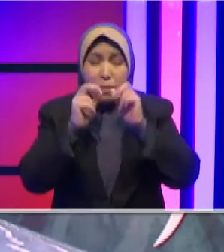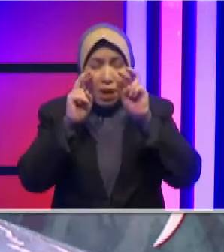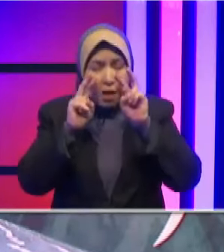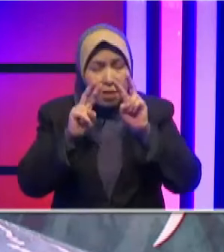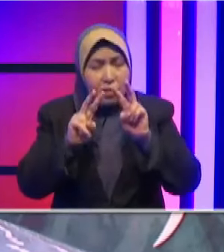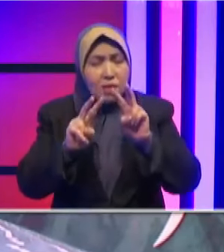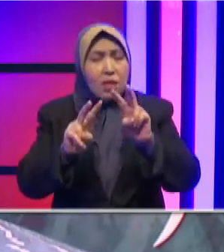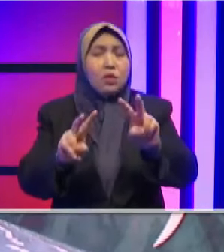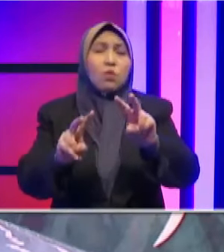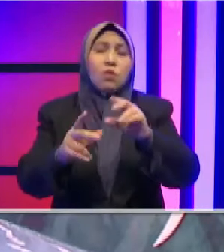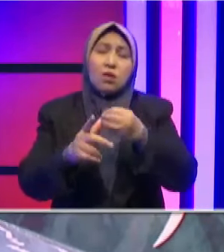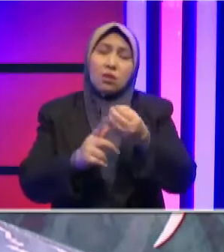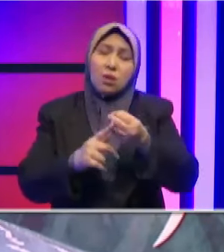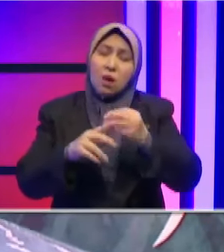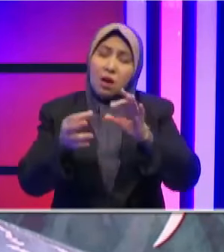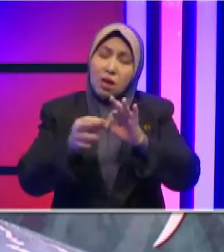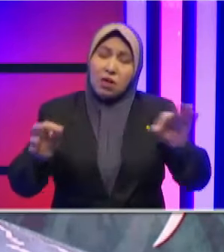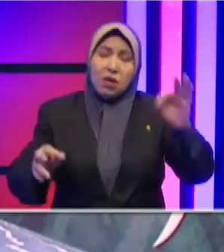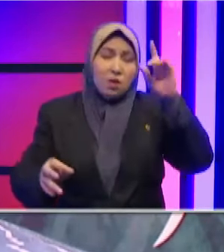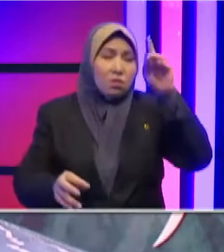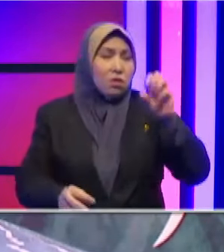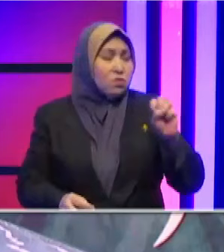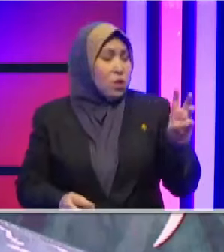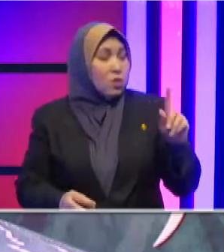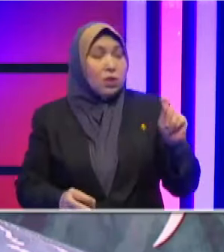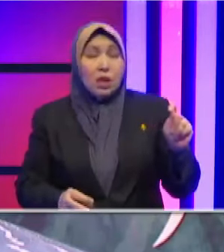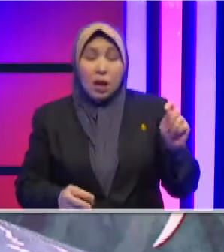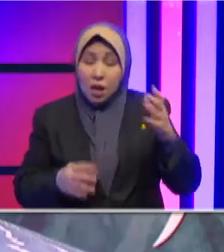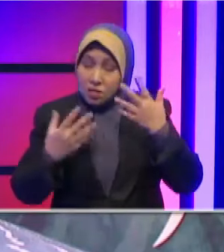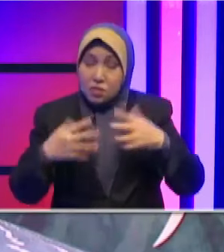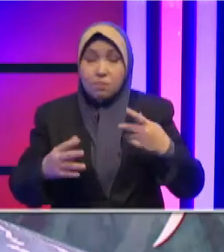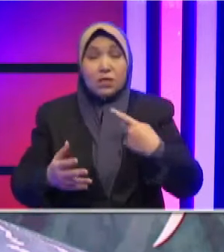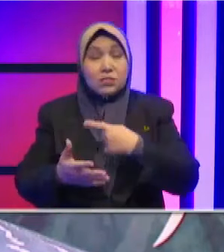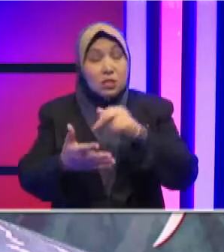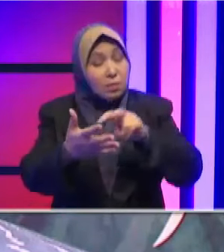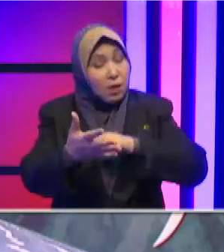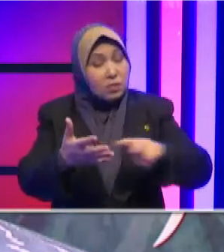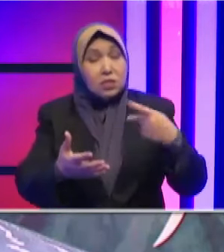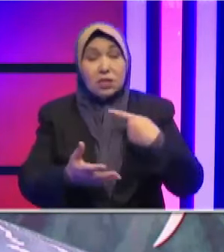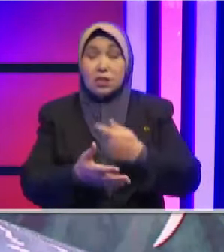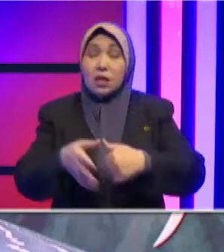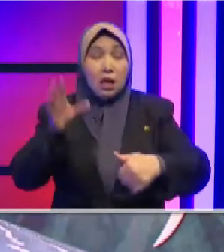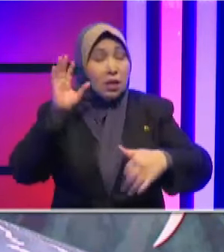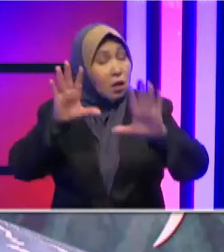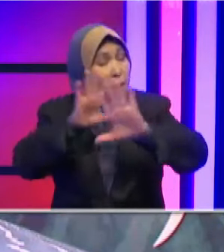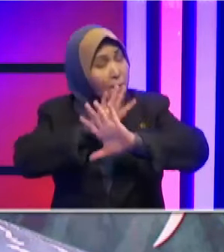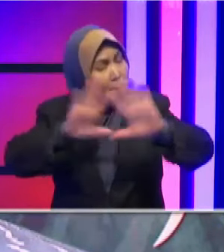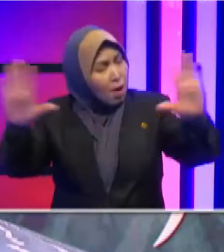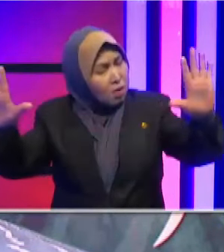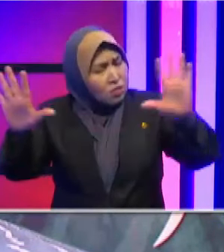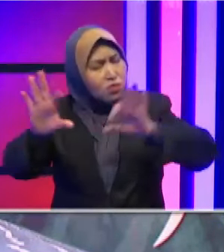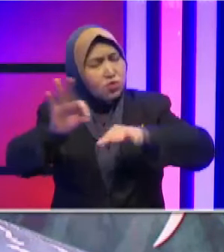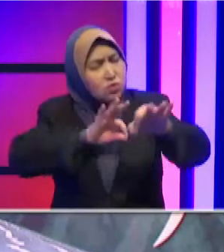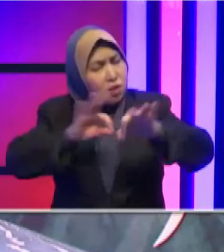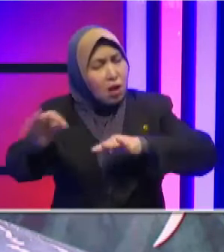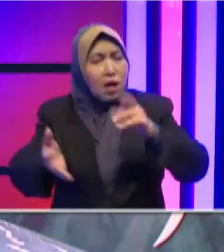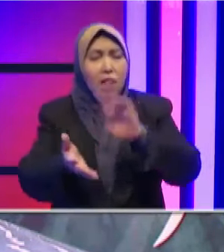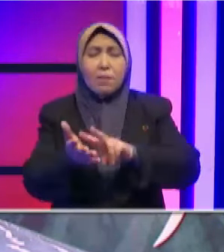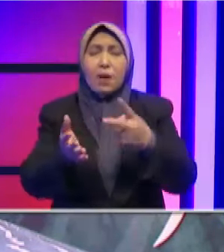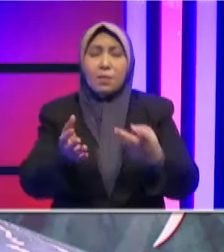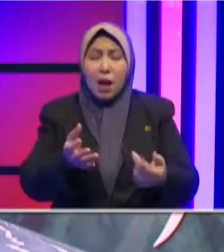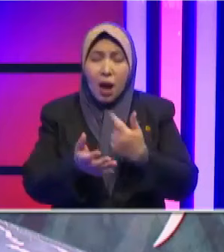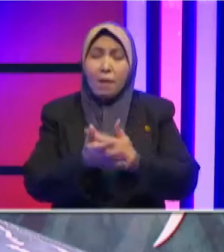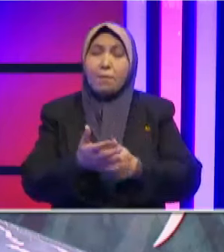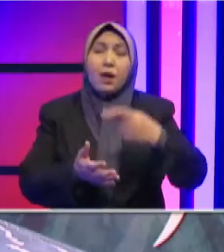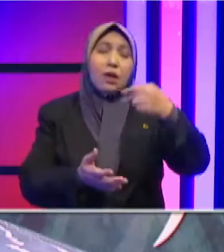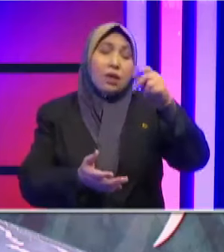ABP ataupun ayat-ayat Allah subhanahuwata'ala selepas kita baca kita akan dengan pencerahan pada board up mutiara kata